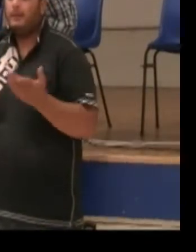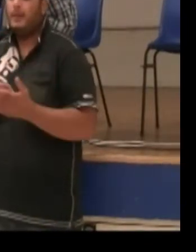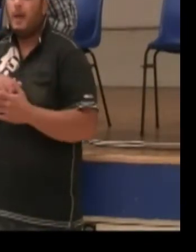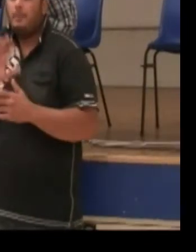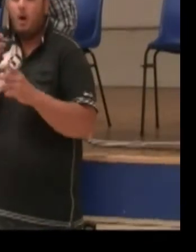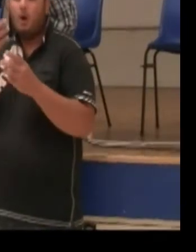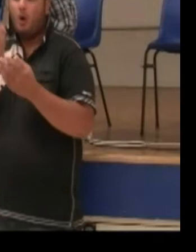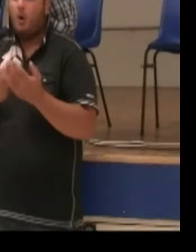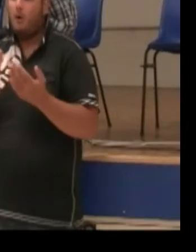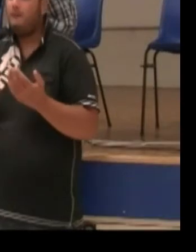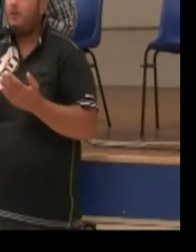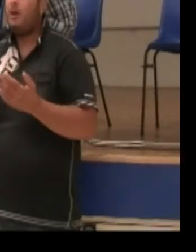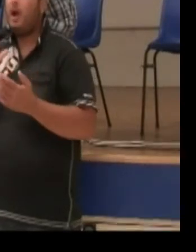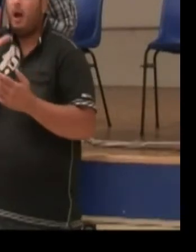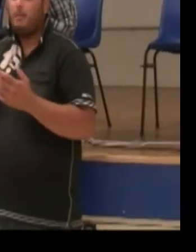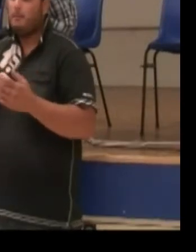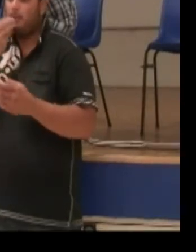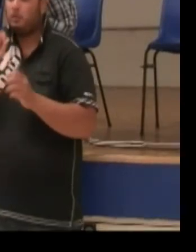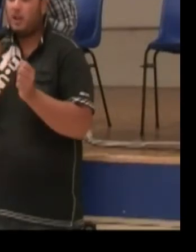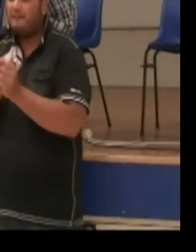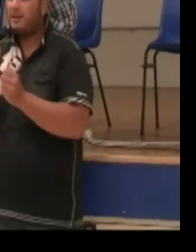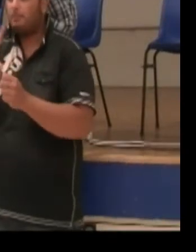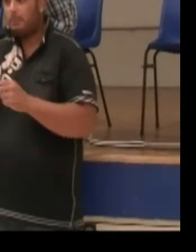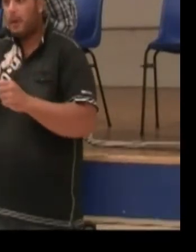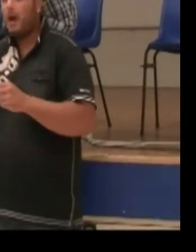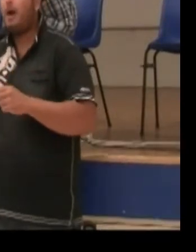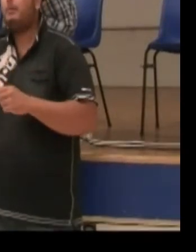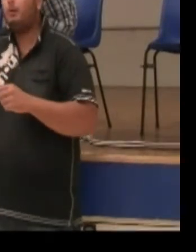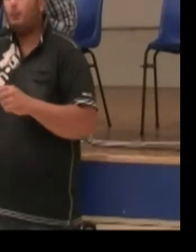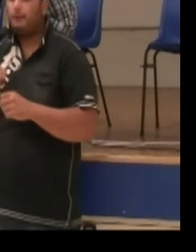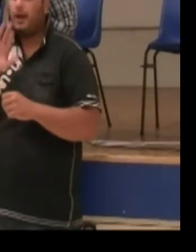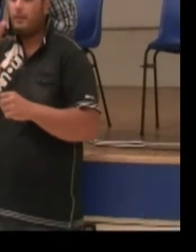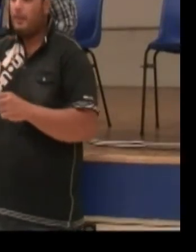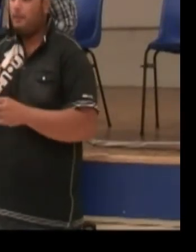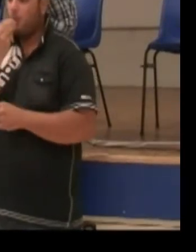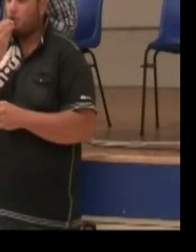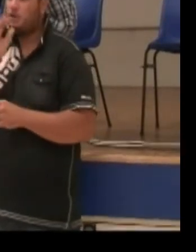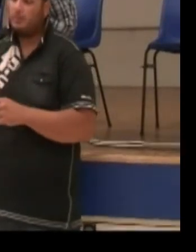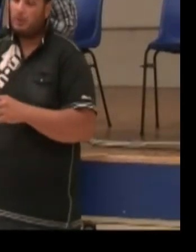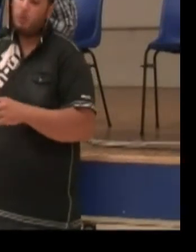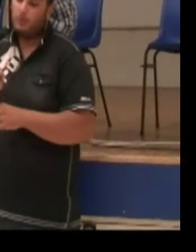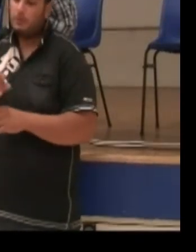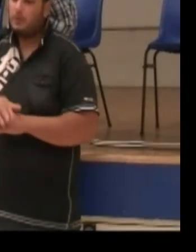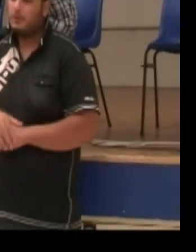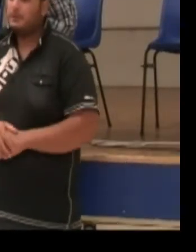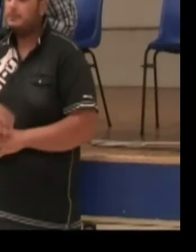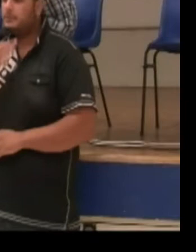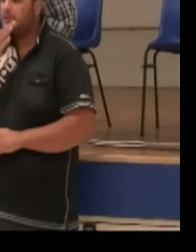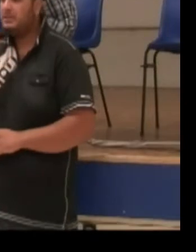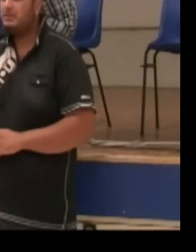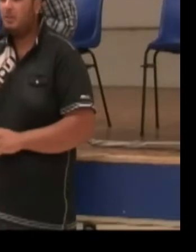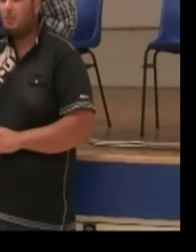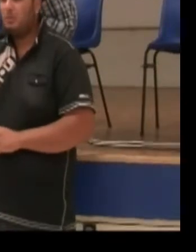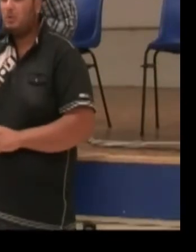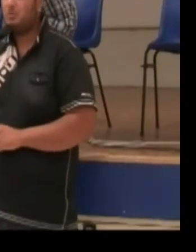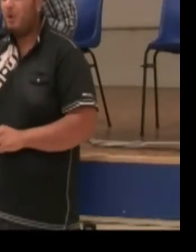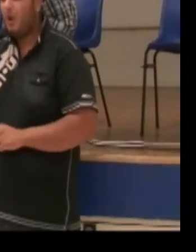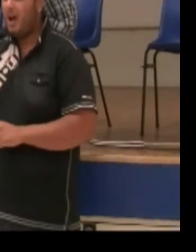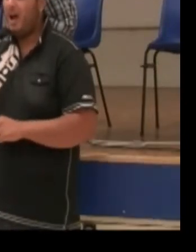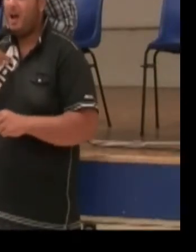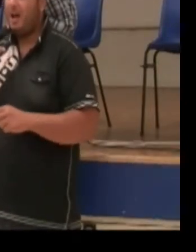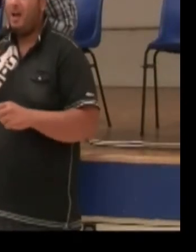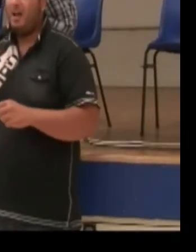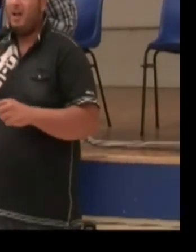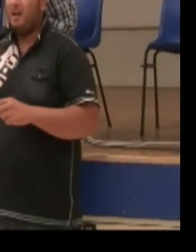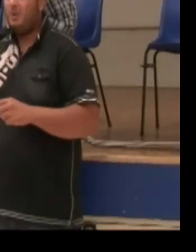revenu après le dîner. Et il s'adresse à Moshe Dayan et lui dit, ne pensez pas que c'est une victoire finale de ce que